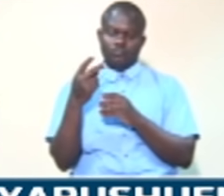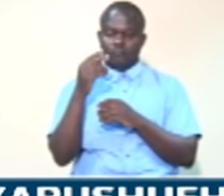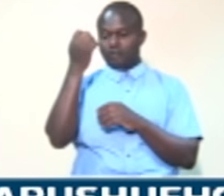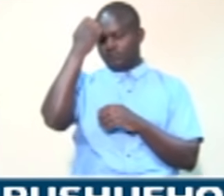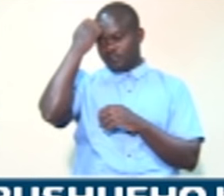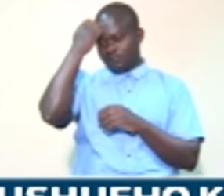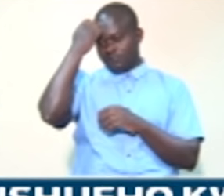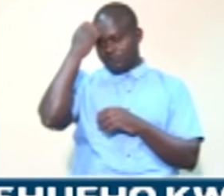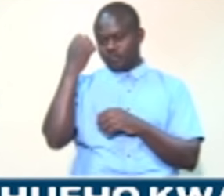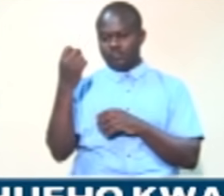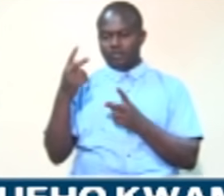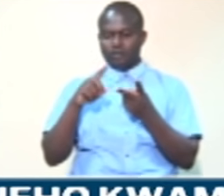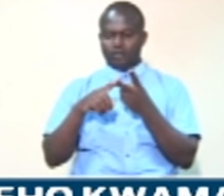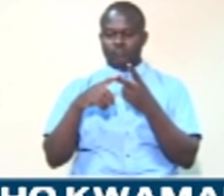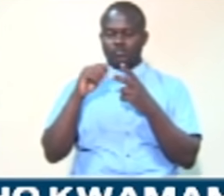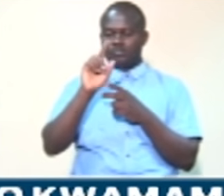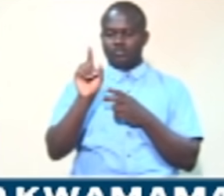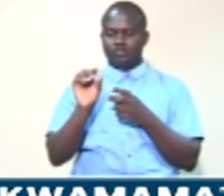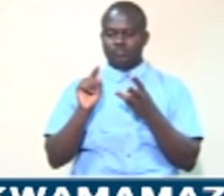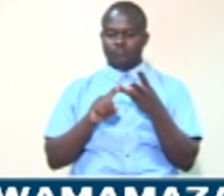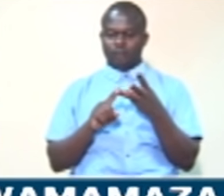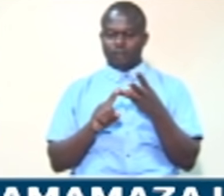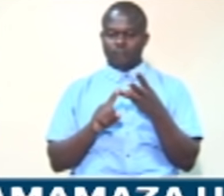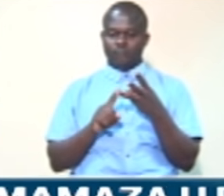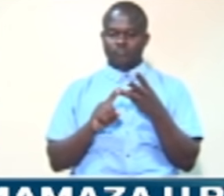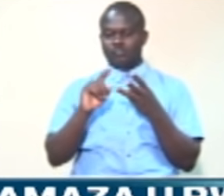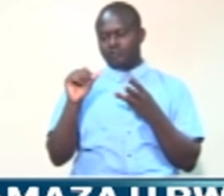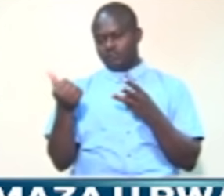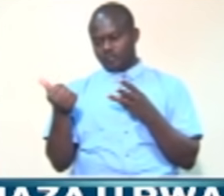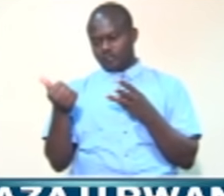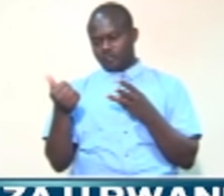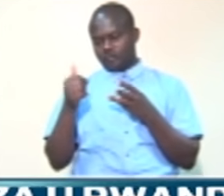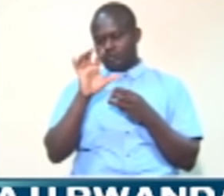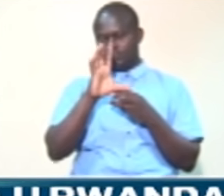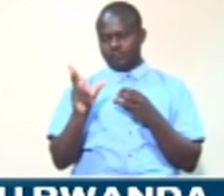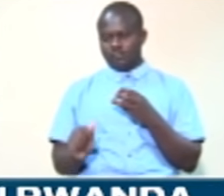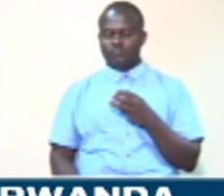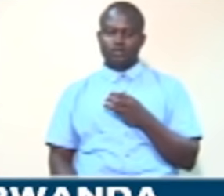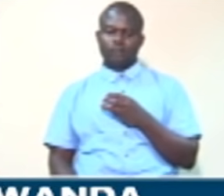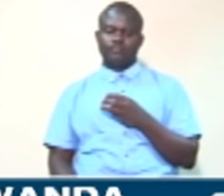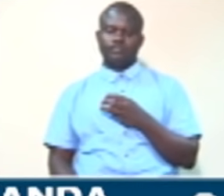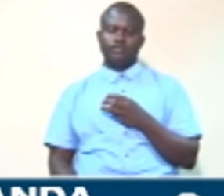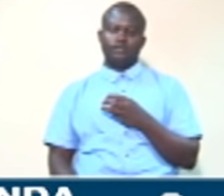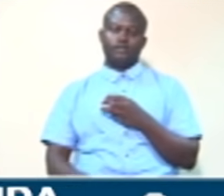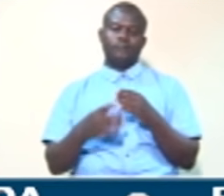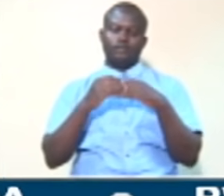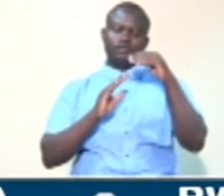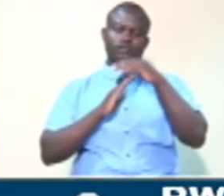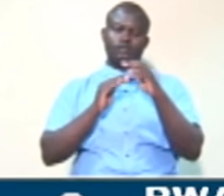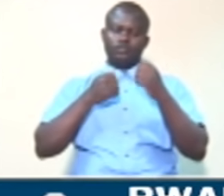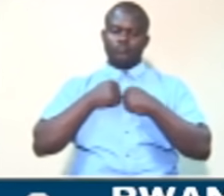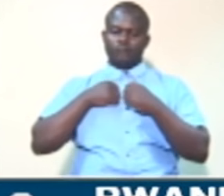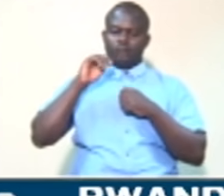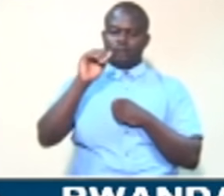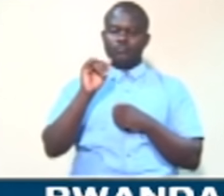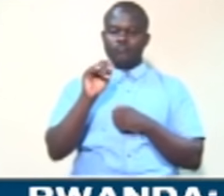Burayi, 2 byo ku mugabane wa Aziya, na ibindi byerekezo nibyo ku mugabane wa Afrika. Umuyobozi mukuru wa RwandAir,